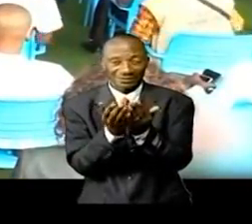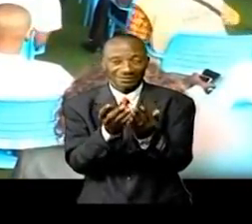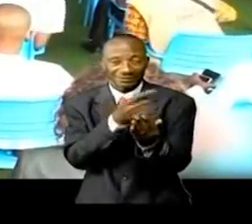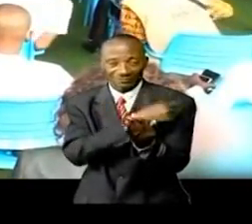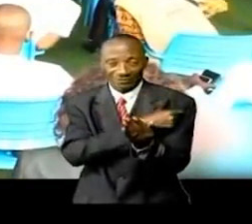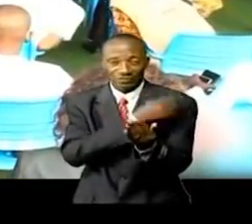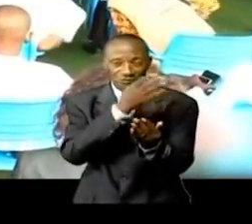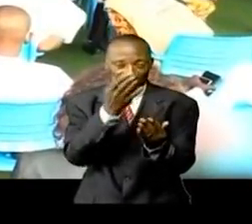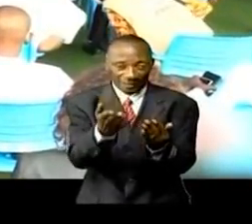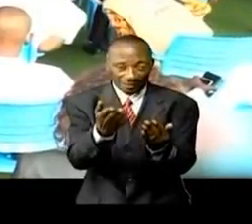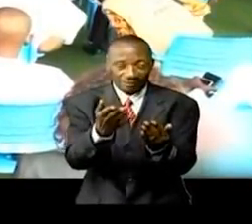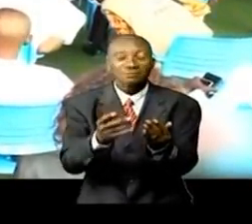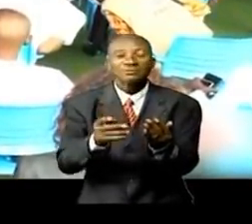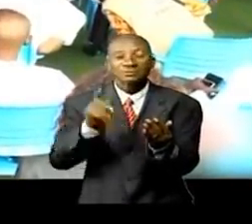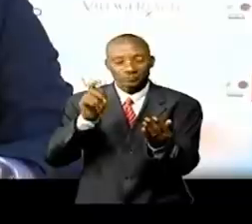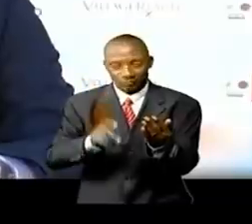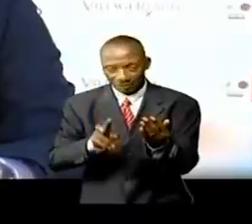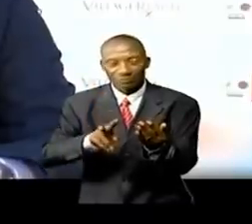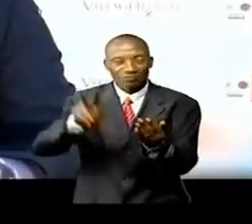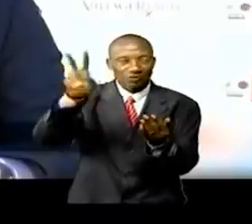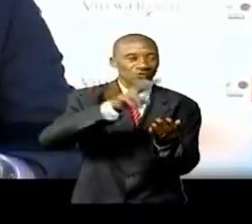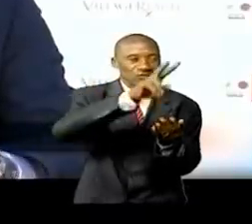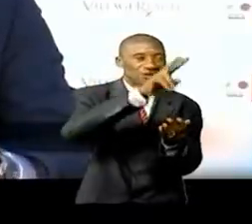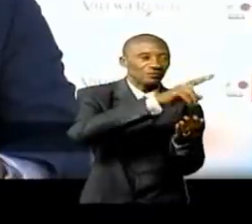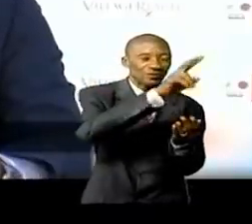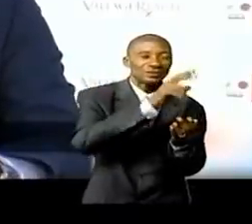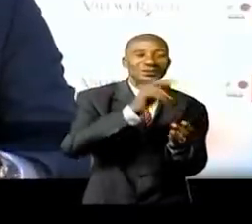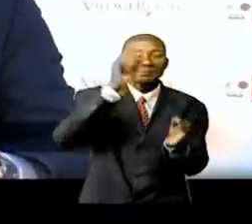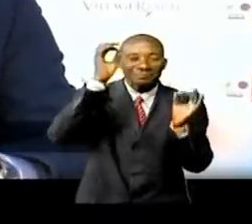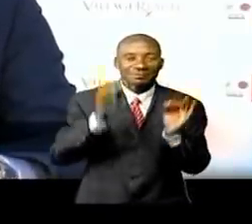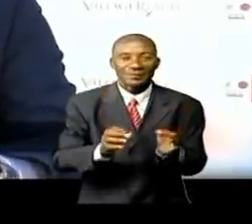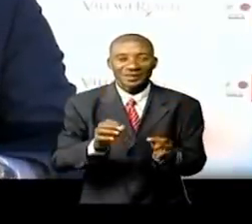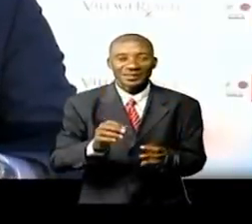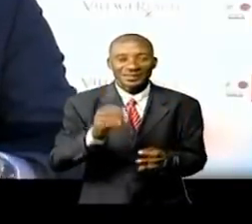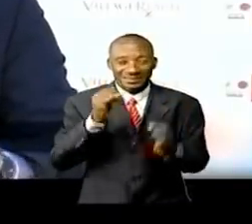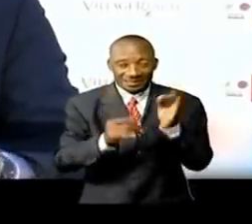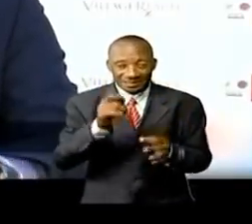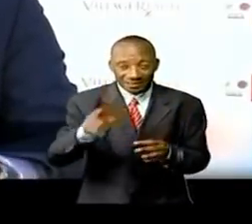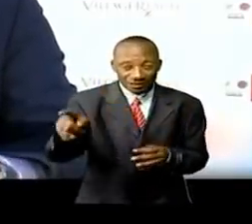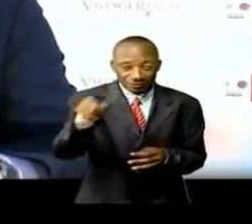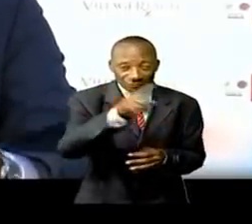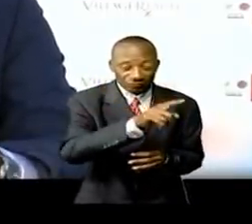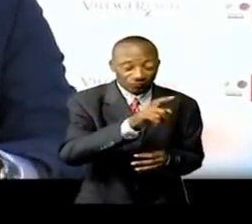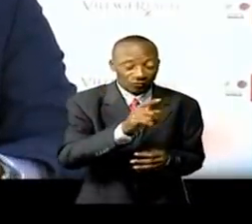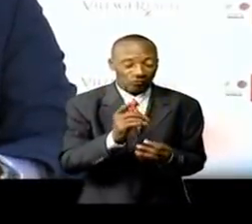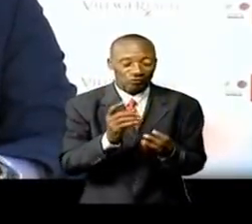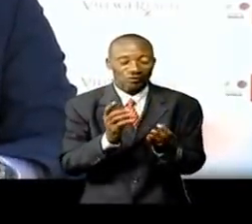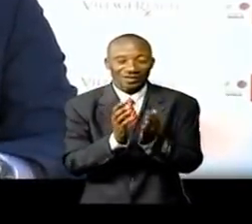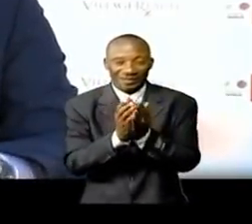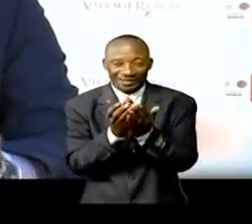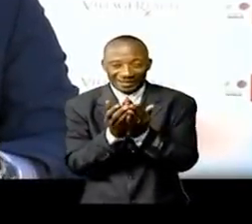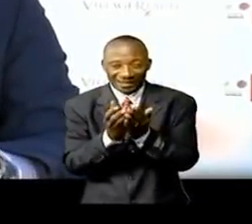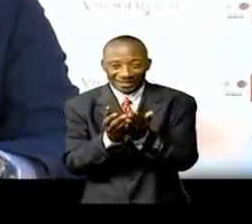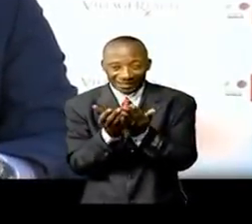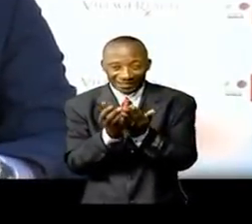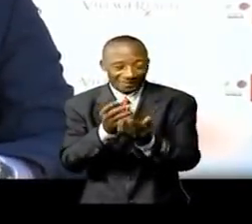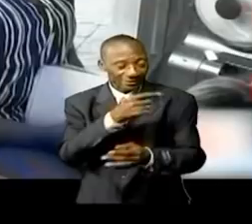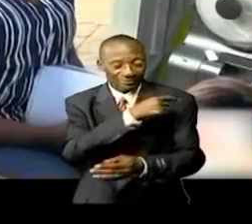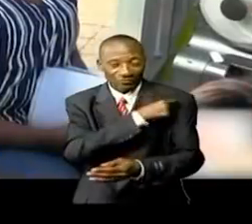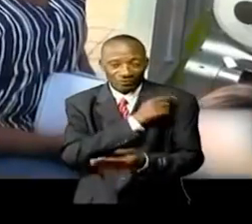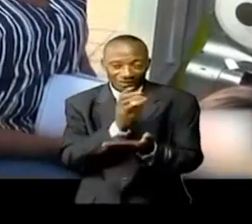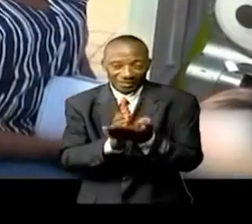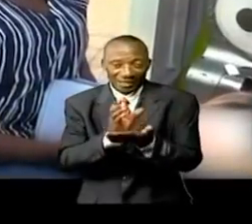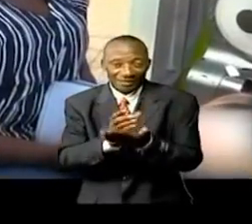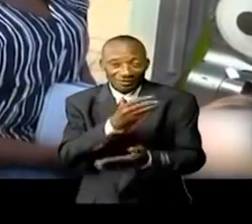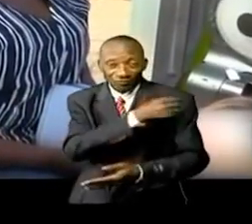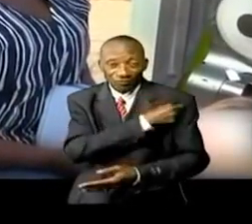pas, de vaccin, vous pouvez donc voyager, aller à l'intérieur et revenir, aller à l'étranger et revenir.